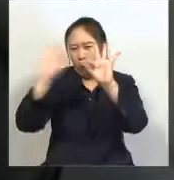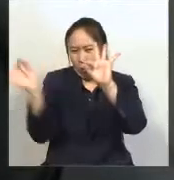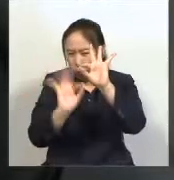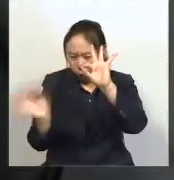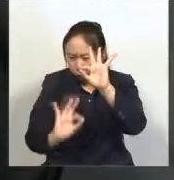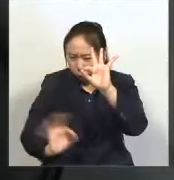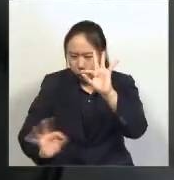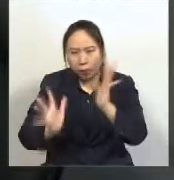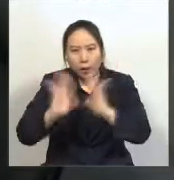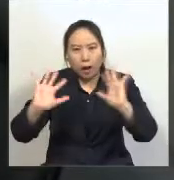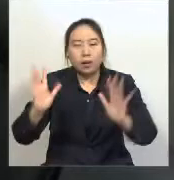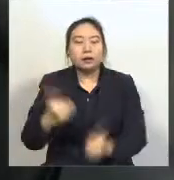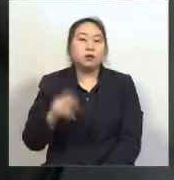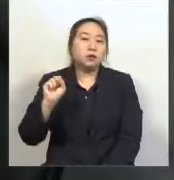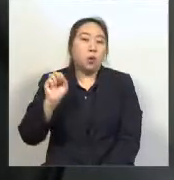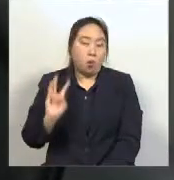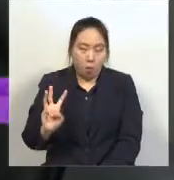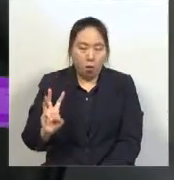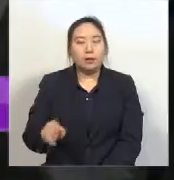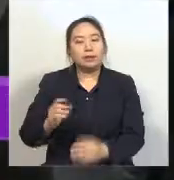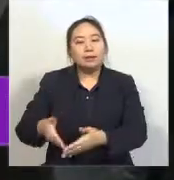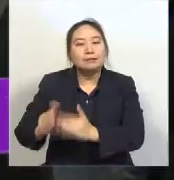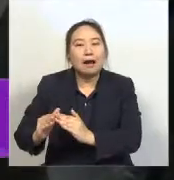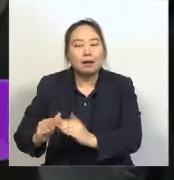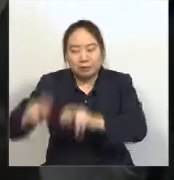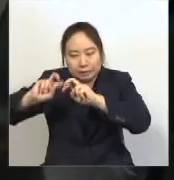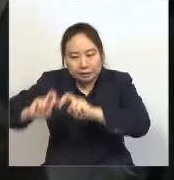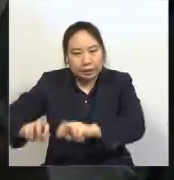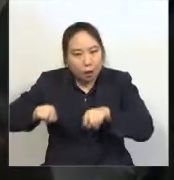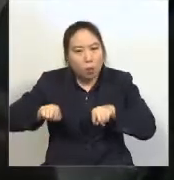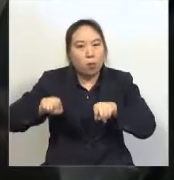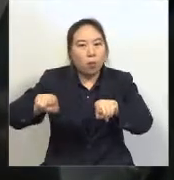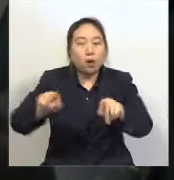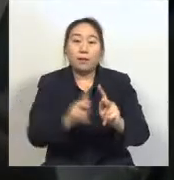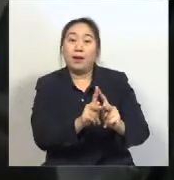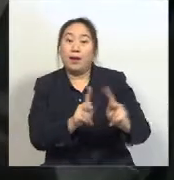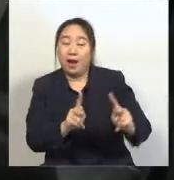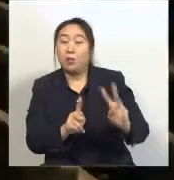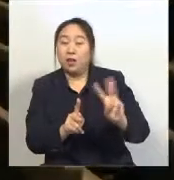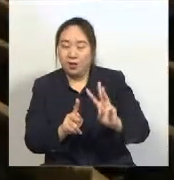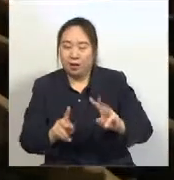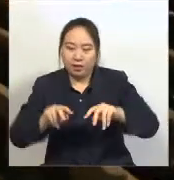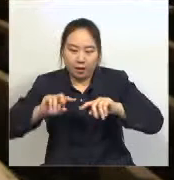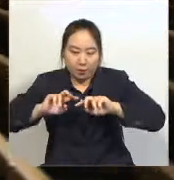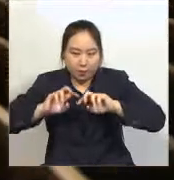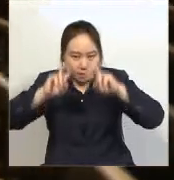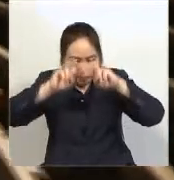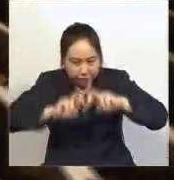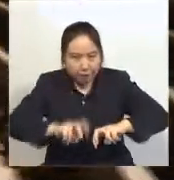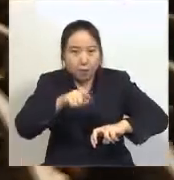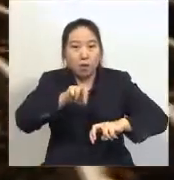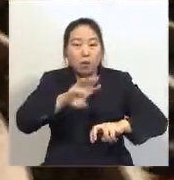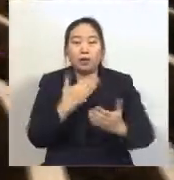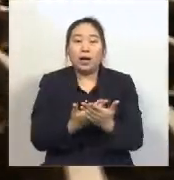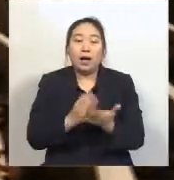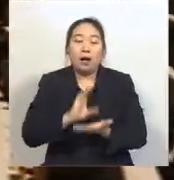จำนวนมากวุฒิสภาจึงตั้งขึ้นมาเพื่อศึกษาคู่ขนานไปพร้อมๆกับคณะกรรมการวิสามัญพิจารณาร่างพระรา